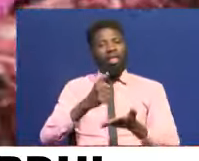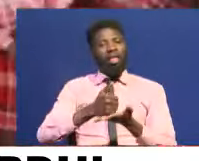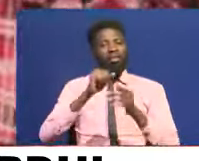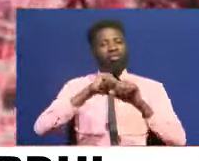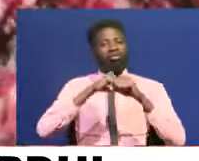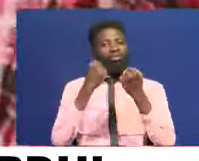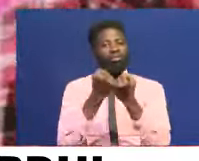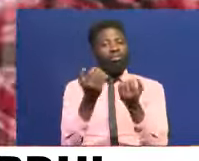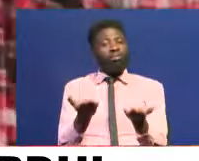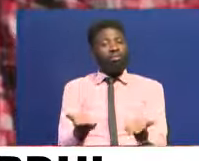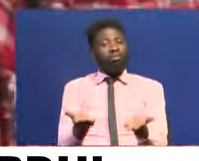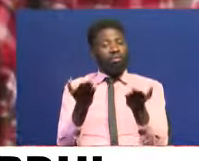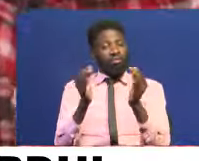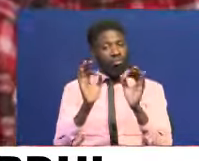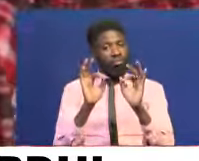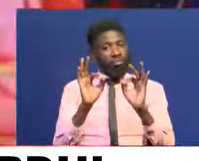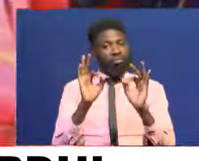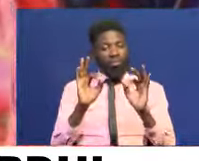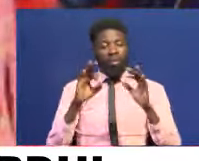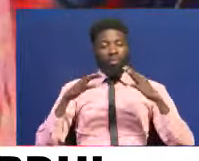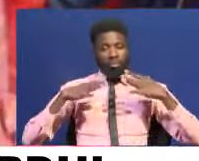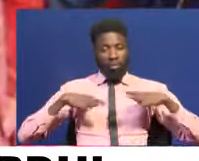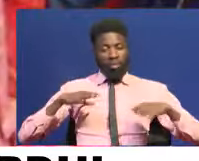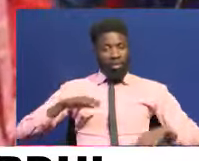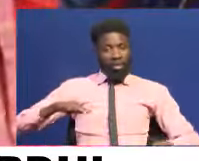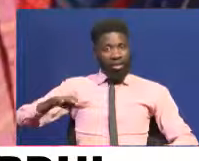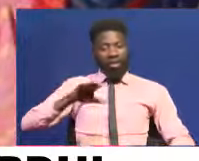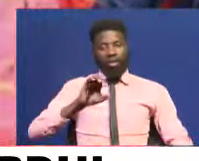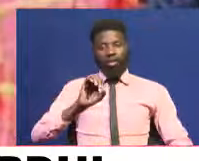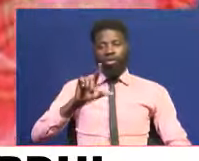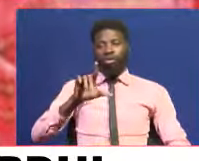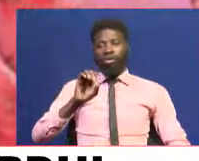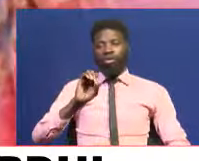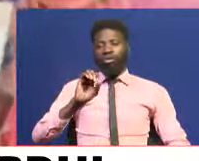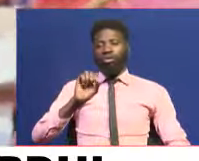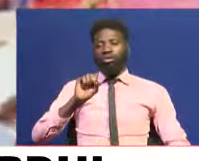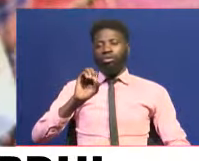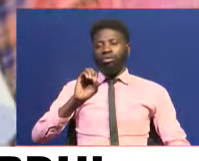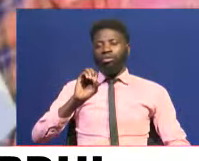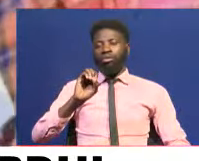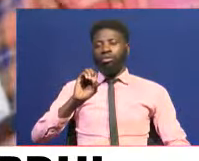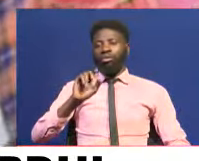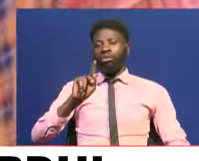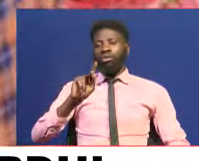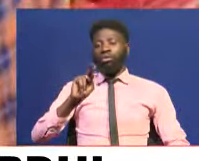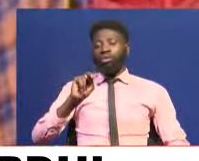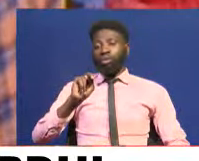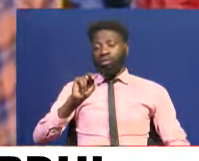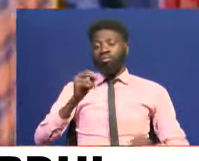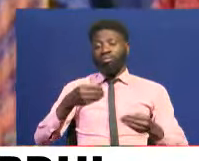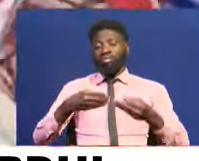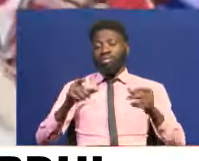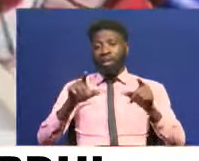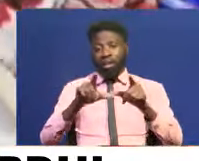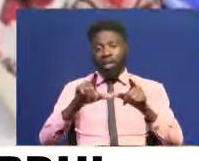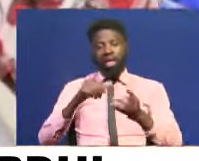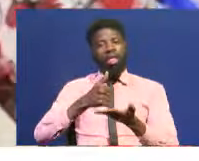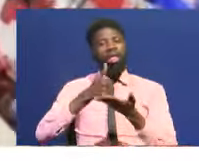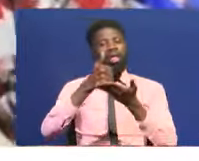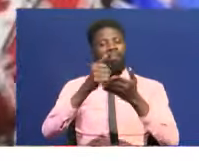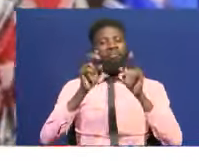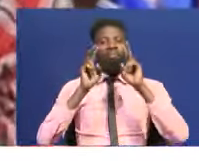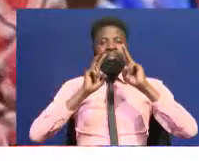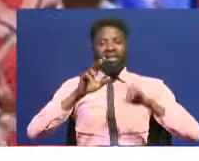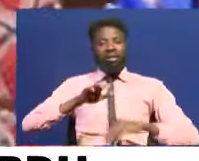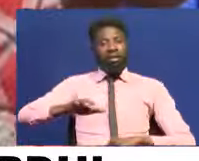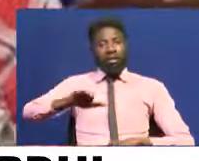Tolewa kwa wakazi wa eneo la Olosokon zimetajwa kuwa hatua muhimu katika kuleta udhabiti katika eneo hilo. Gavana wa kaunti hiyo Patrick